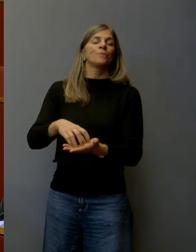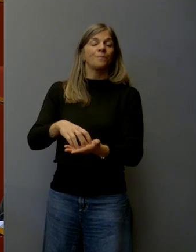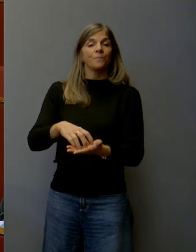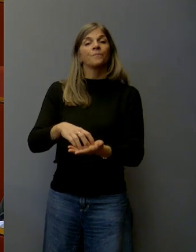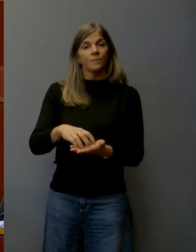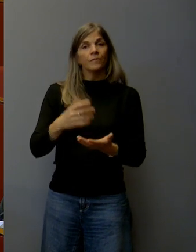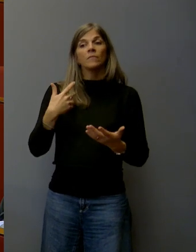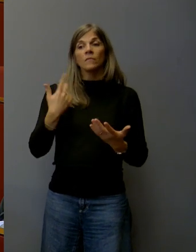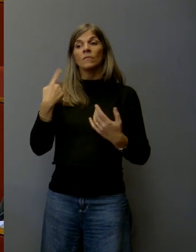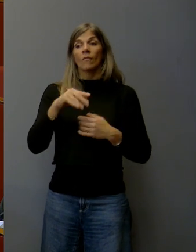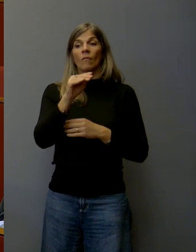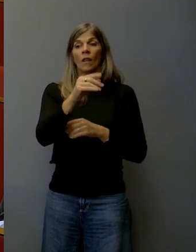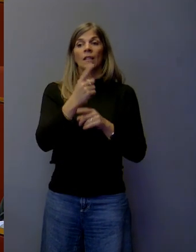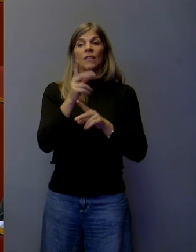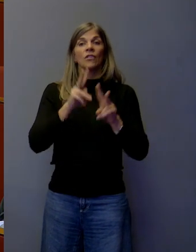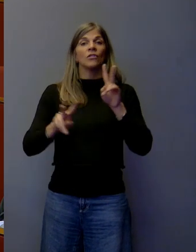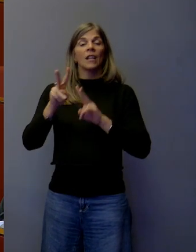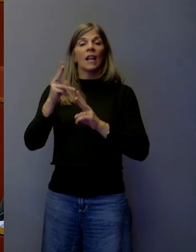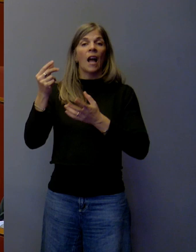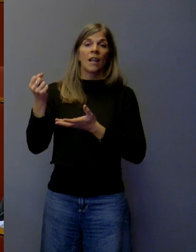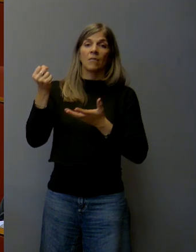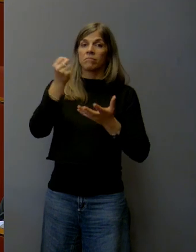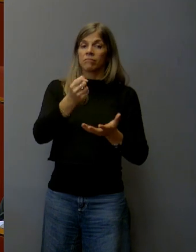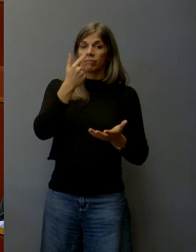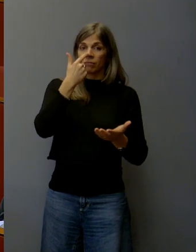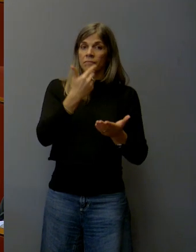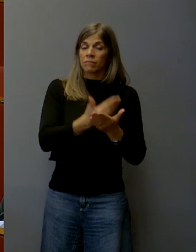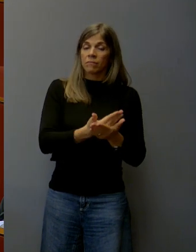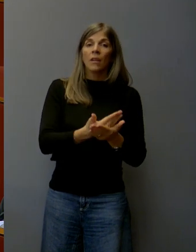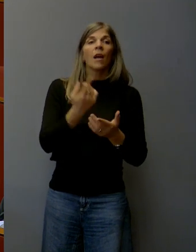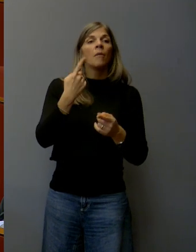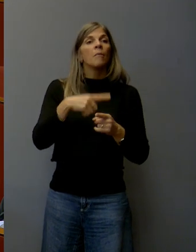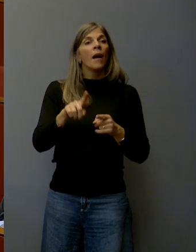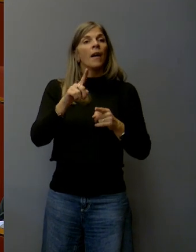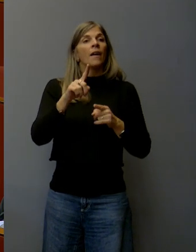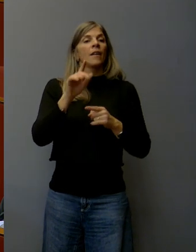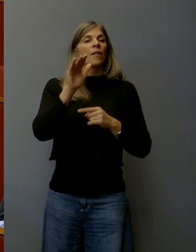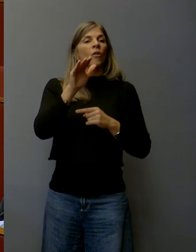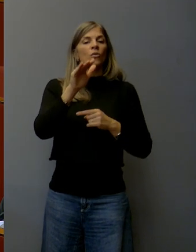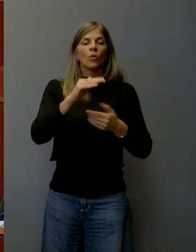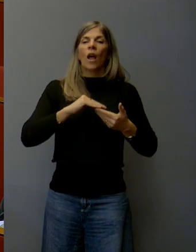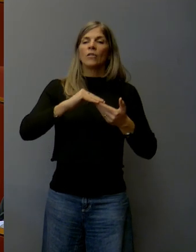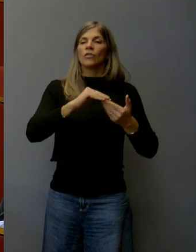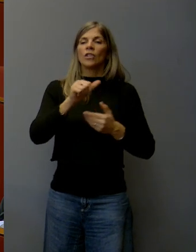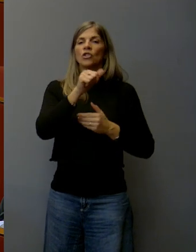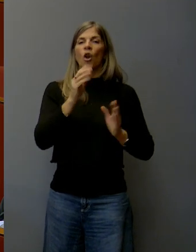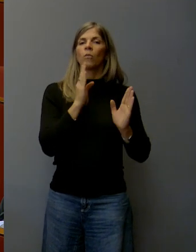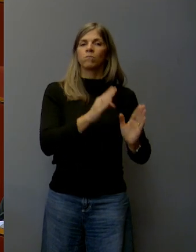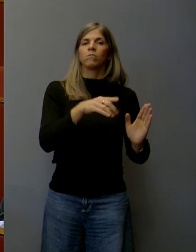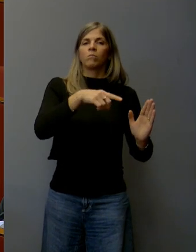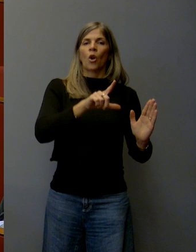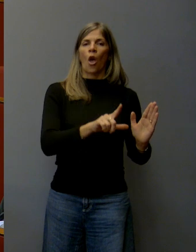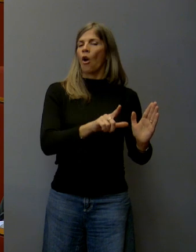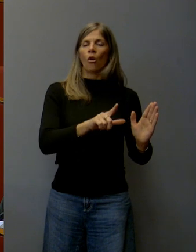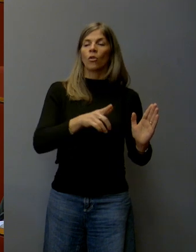non per escludere ma per ampliare il numero dei soggetti possono partecipare a queste